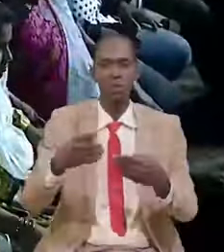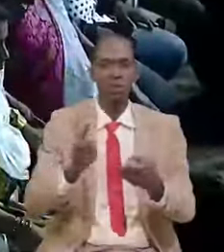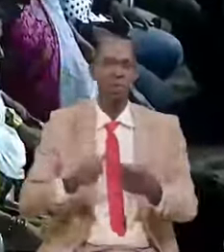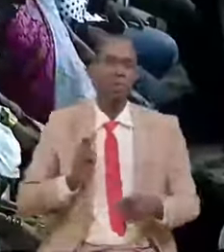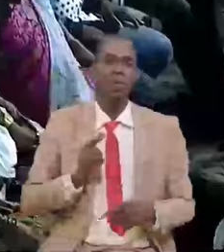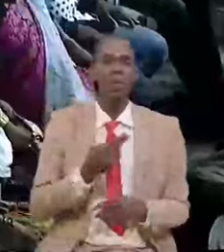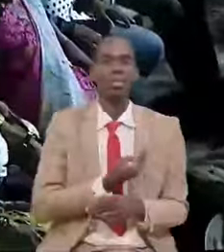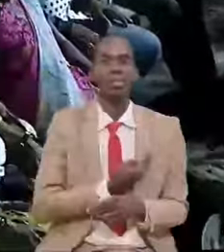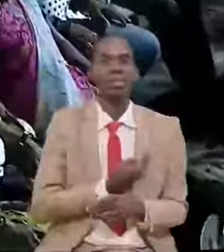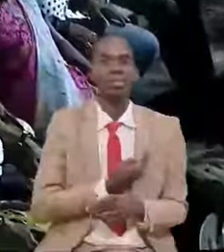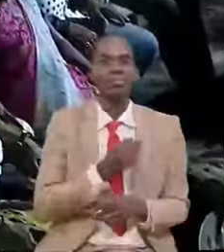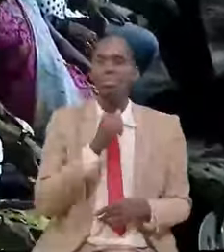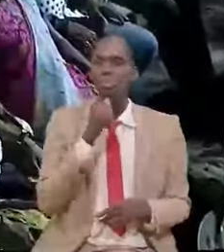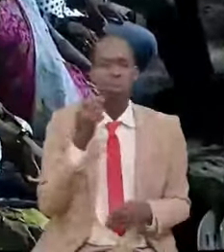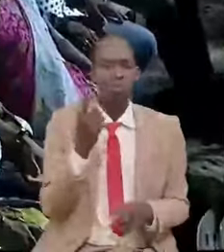Pas seulement né,